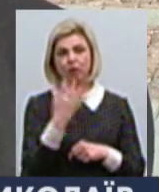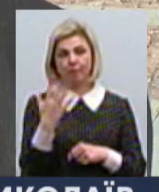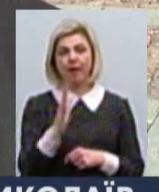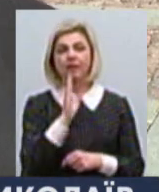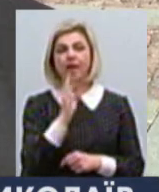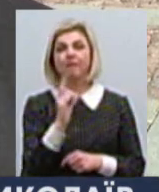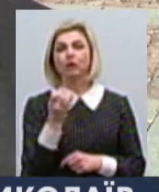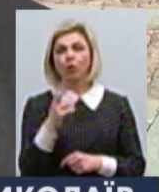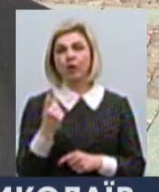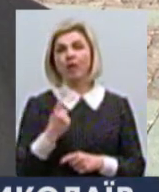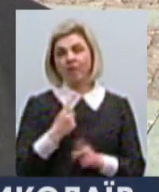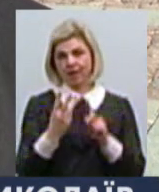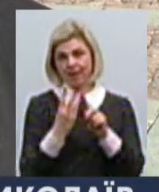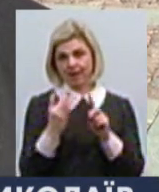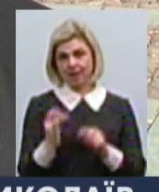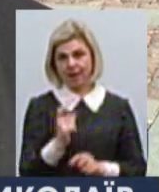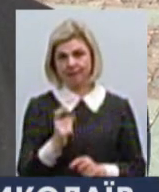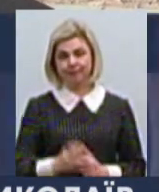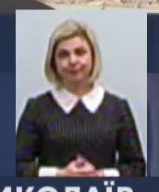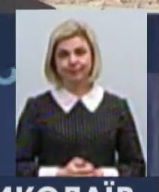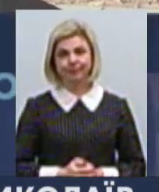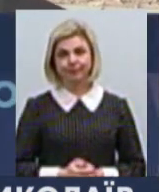Капустенко на варті вже втретє. Це,